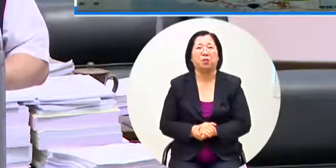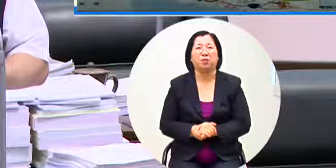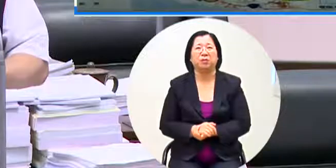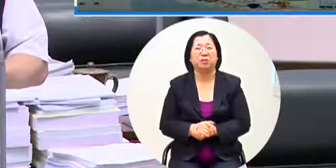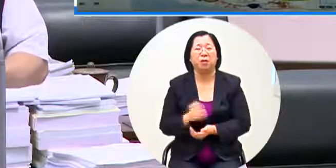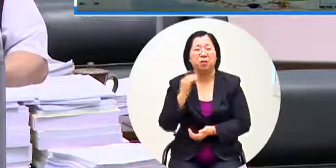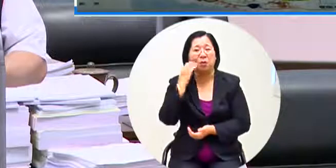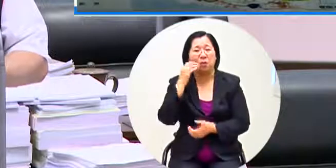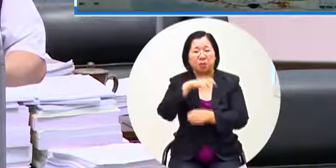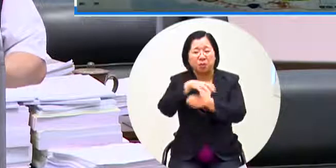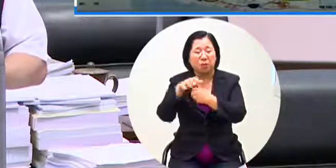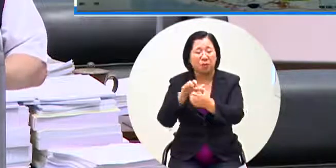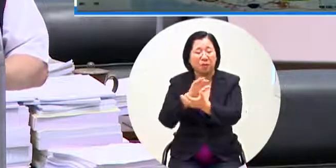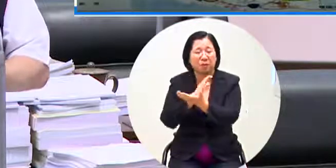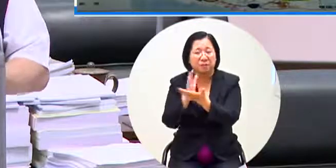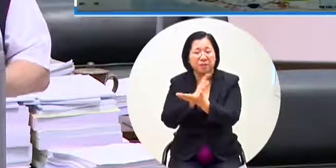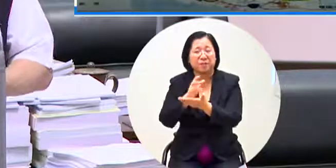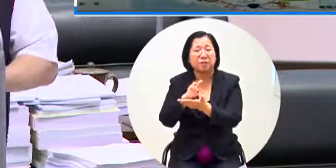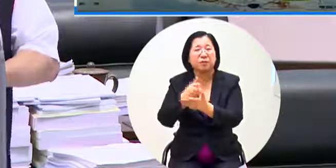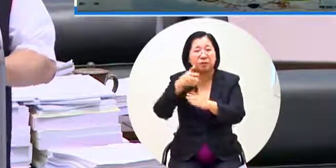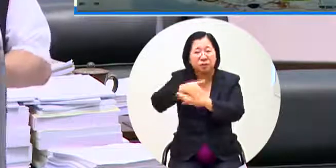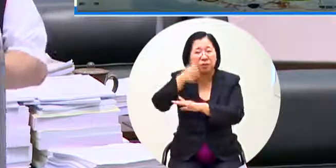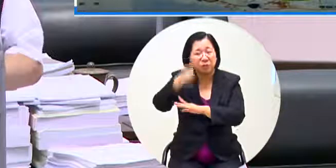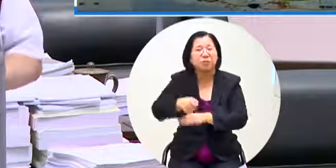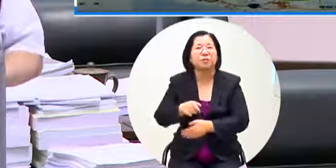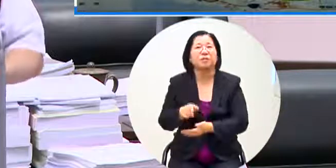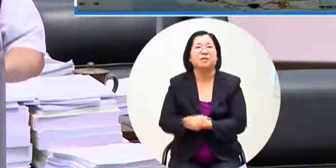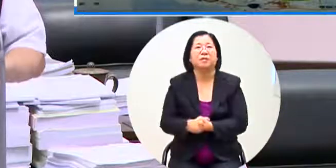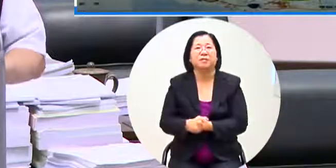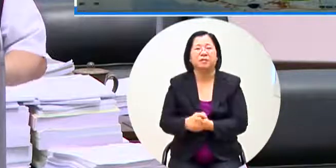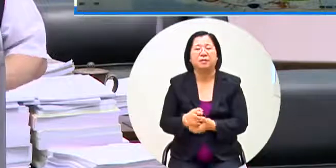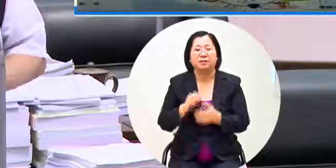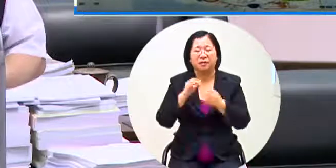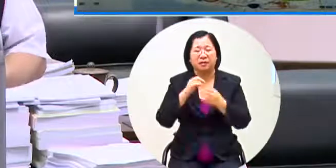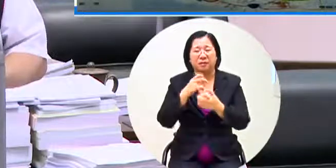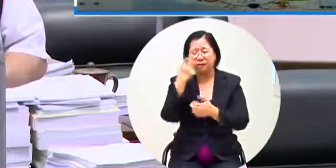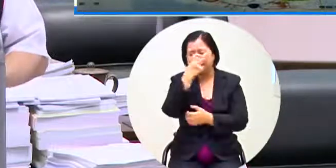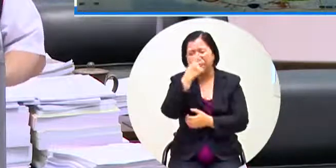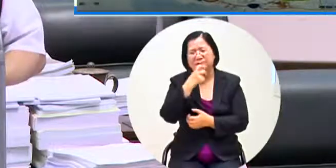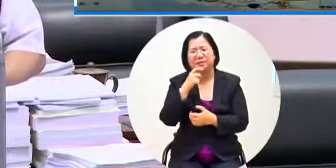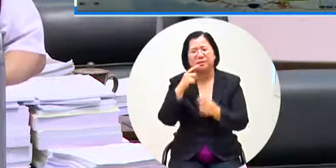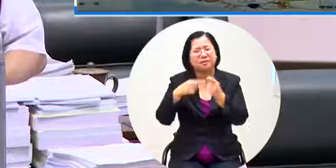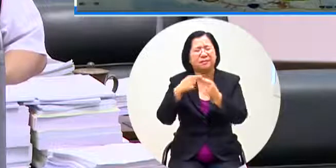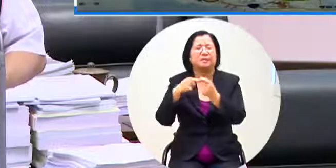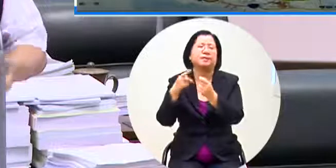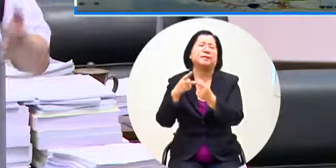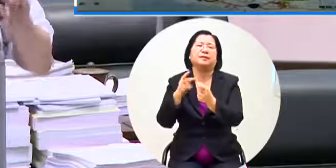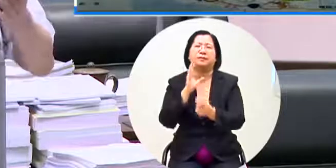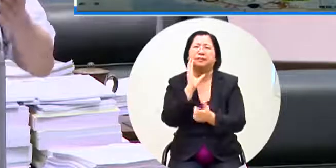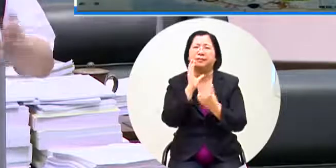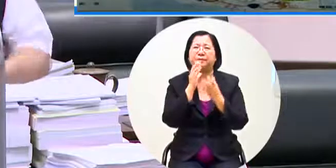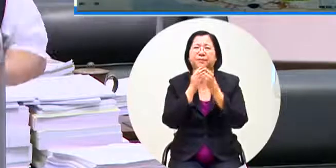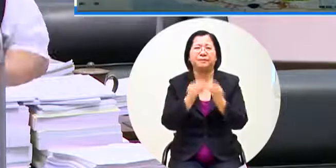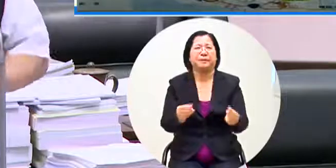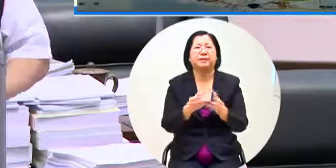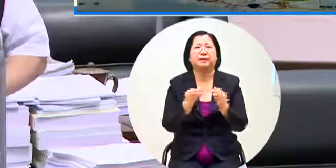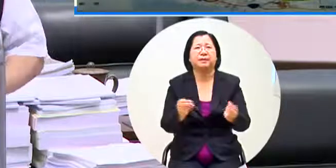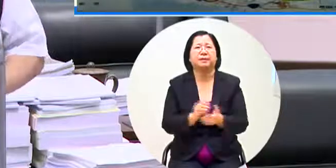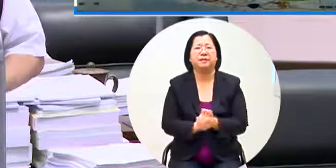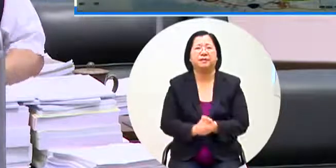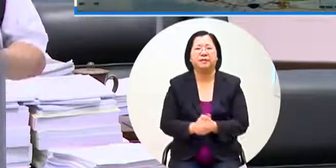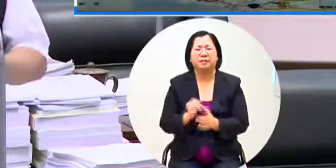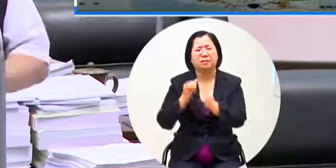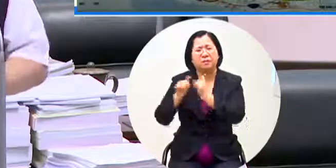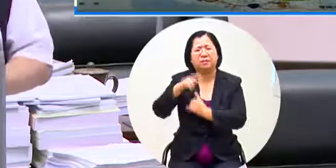一直按一直伫遐检讨，检讨要一两年啦吼。啊，地方民意也反对吼，啊，做价阁遐尼